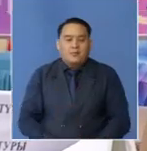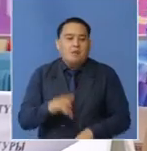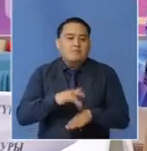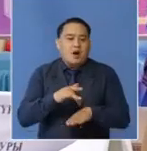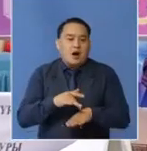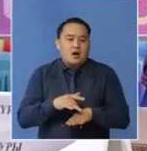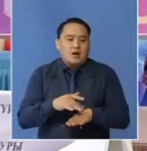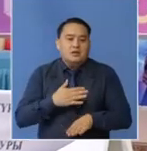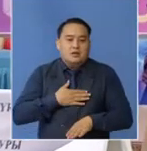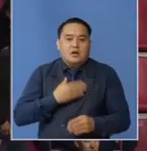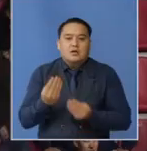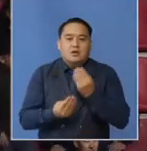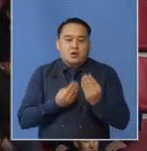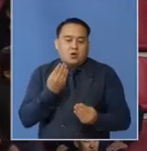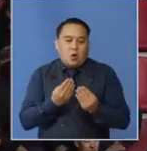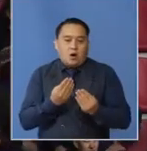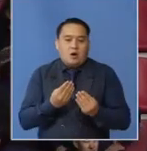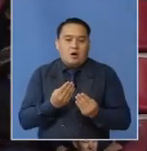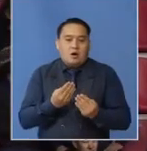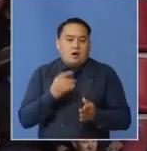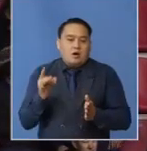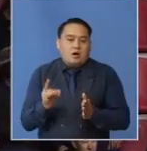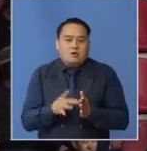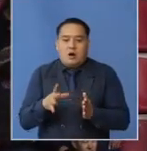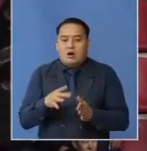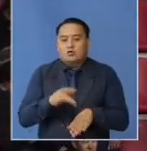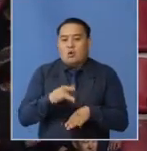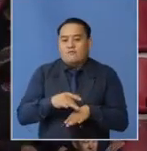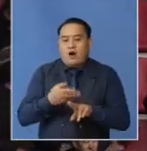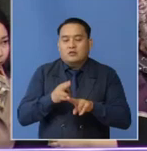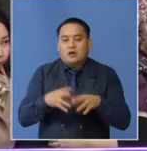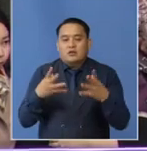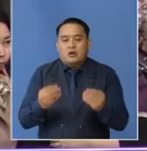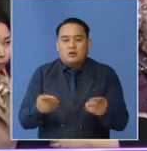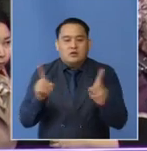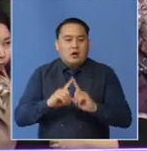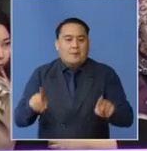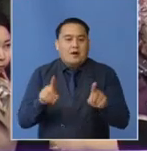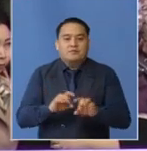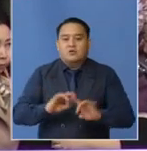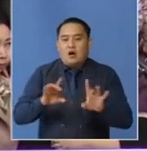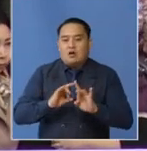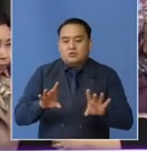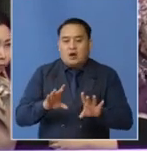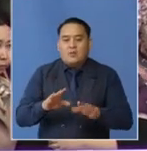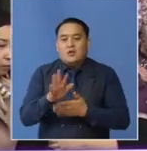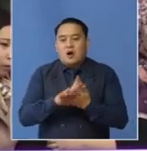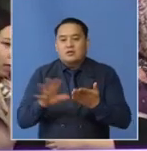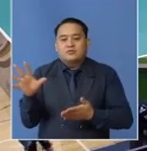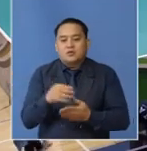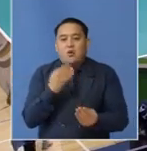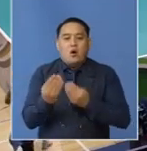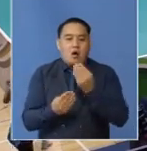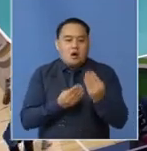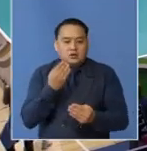это седьмой, как сказать, игрок на поле. Реакцию талдыкурганских болельщиков в этот день просто не описать словами. На протяжении всего